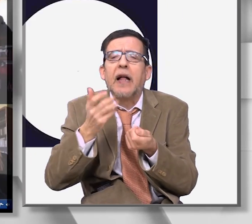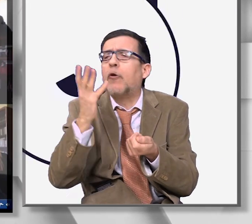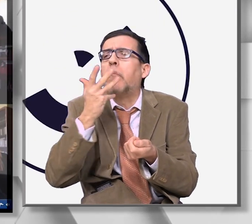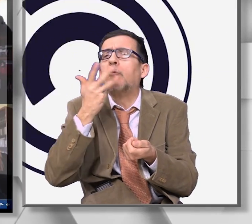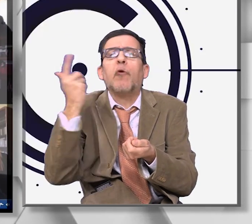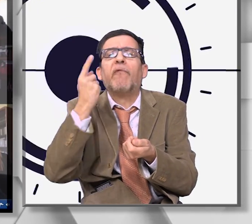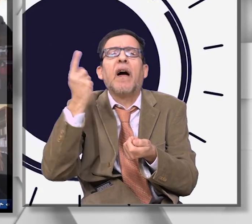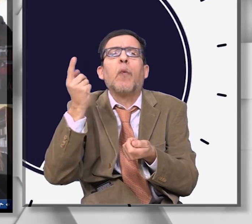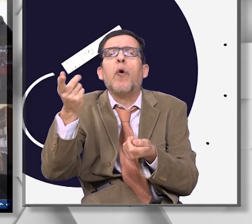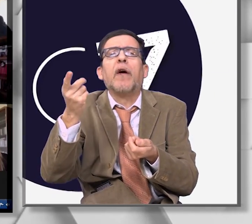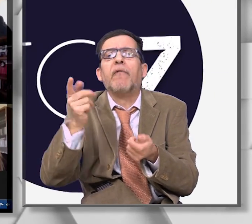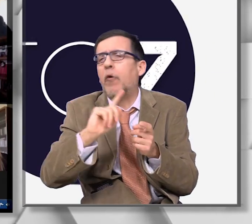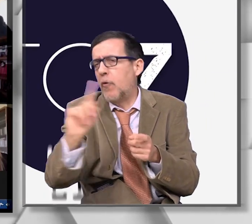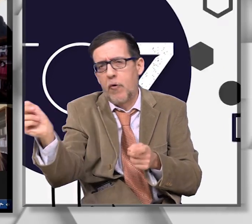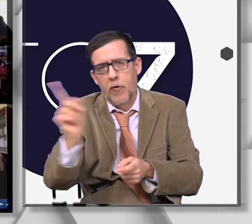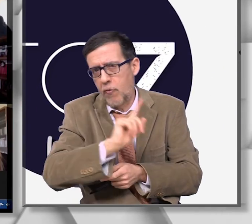quello che vogliono